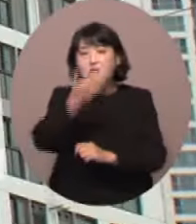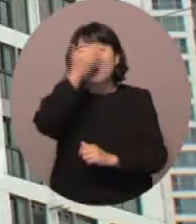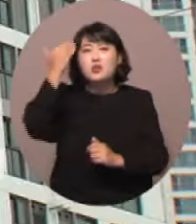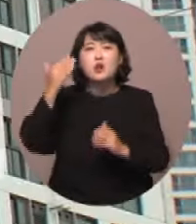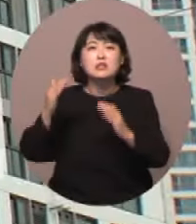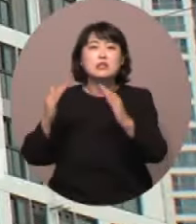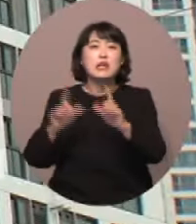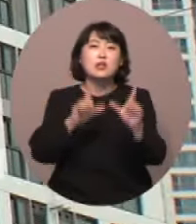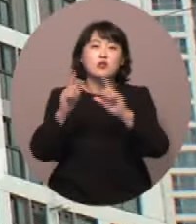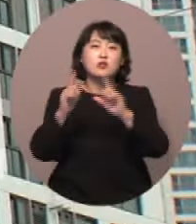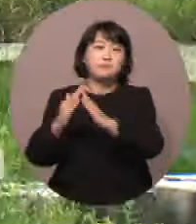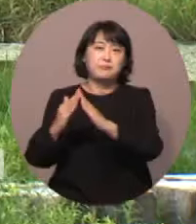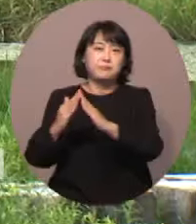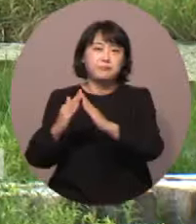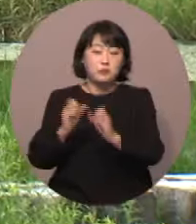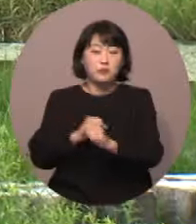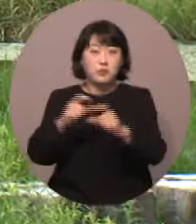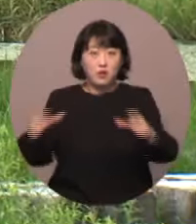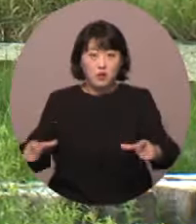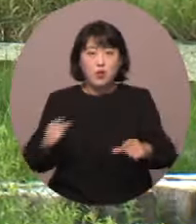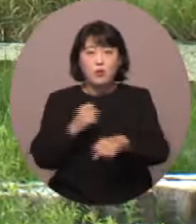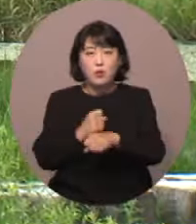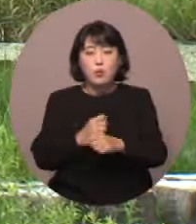청년들의 공간을 확충하고 공원 등